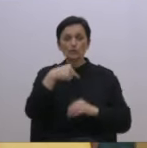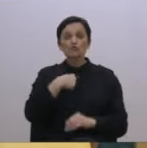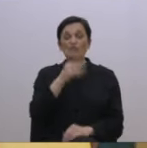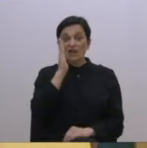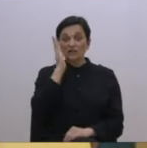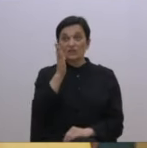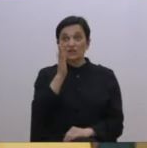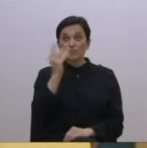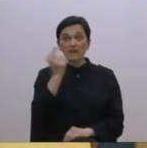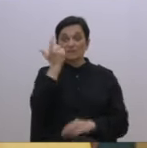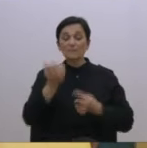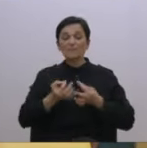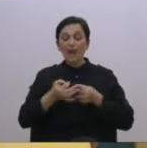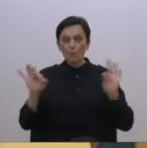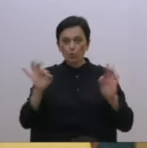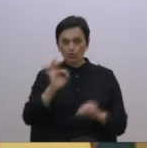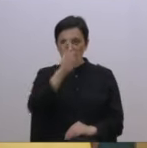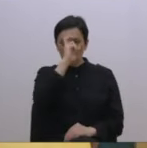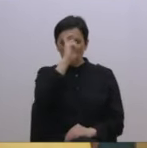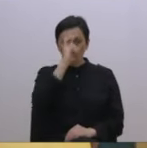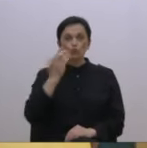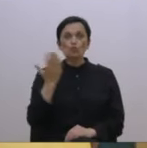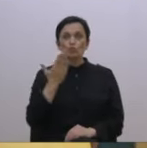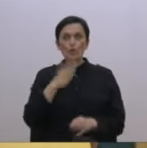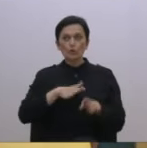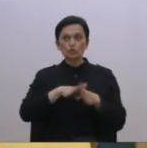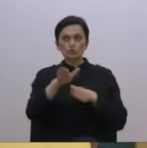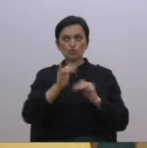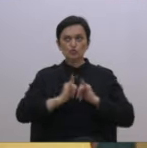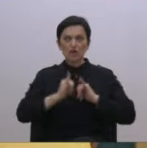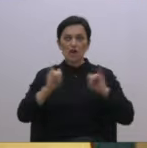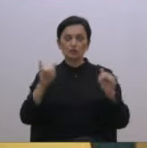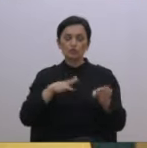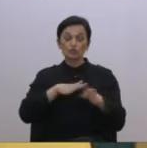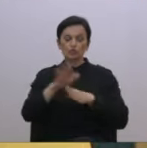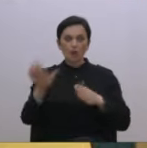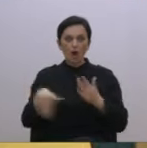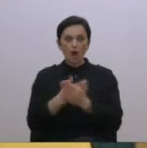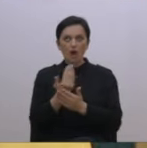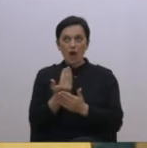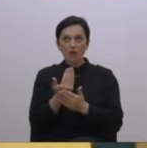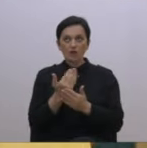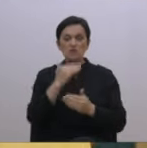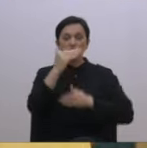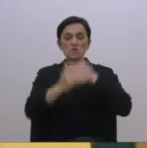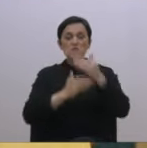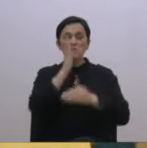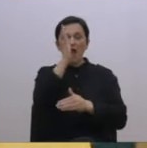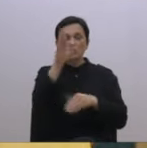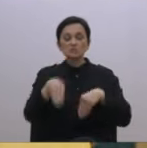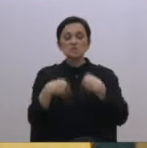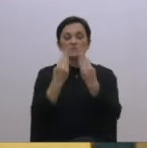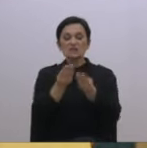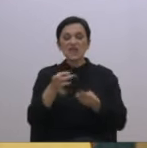ვიქნებით ის დამოუკიდებელი სახელმწიფო, რომელიც სრულიად განვითარების სრულიად ახალ პერსპექტივას მისცემს თელს